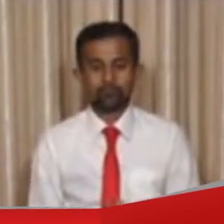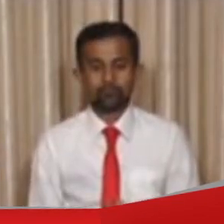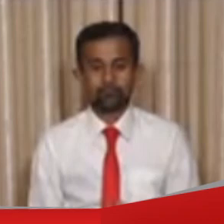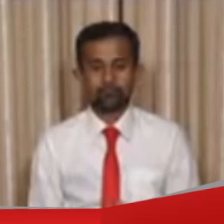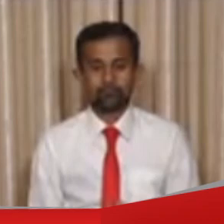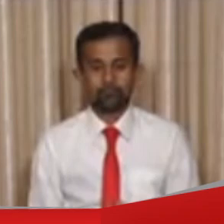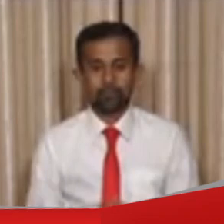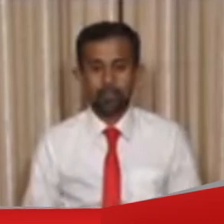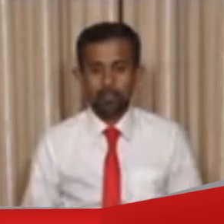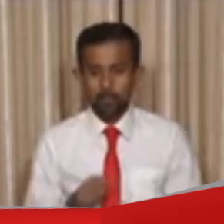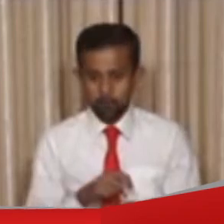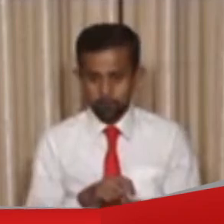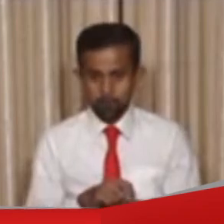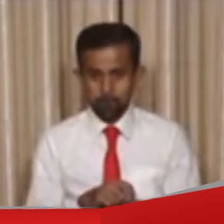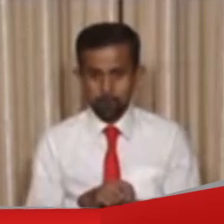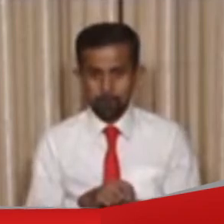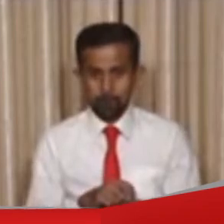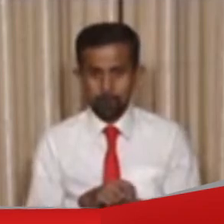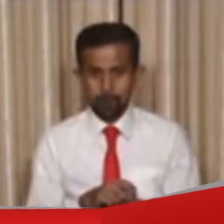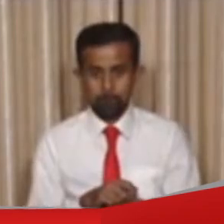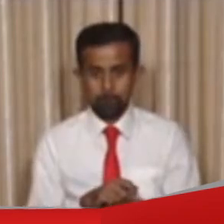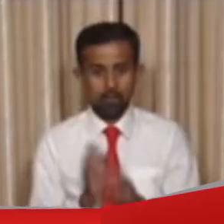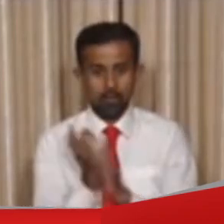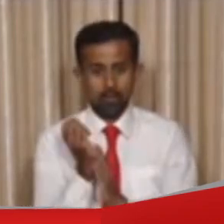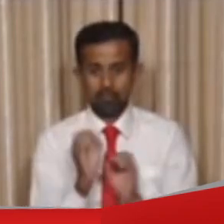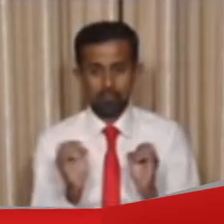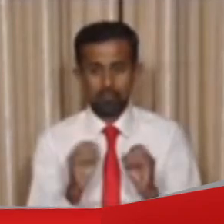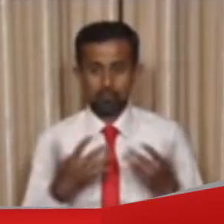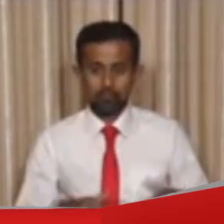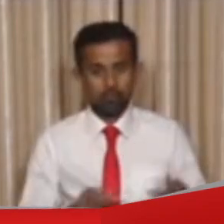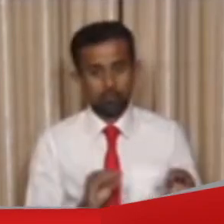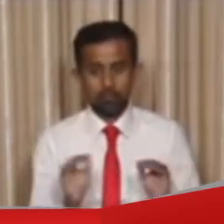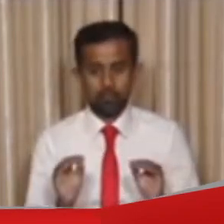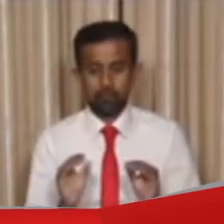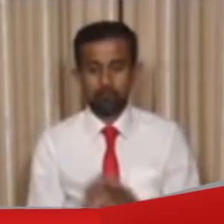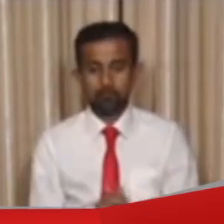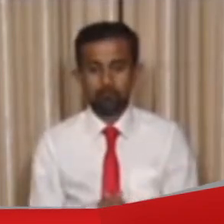මේ අවස්ථාවේ පොයින්ට් අවෝඩ් එකක්වත් දැන් දෙන්නේ නැහැ. ඉවර වුණාම ගන්න.